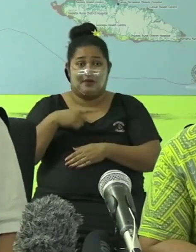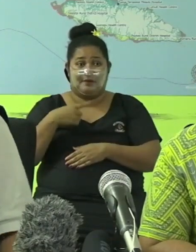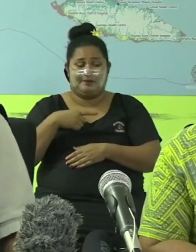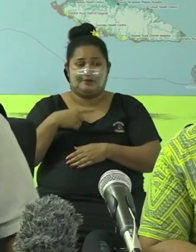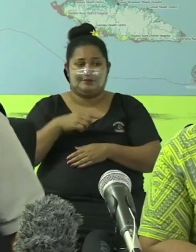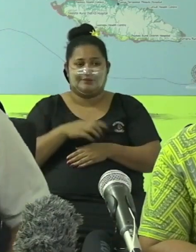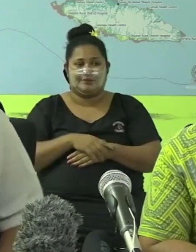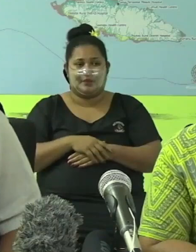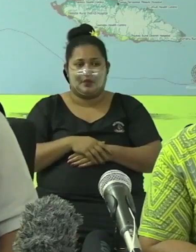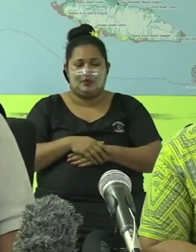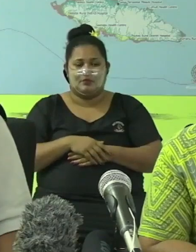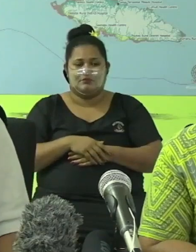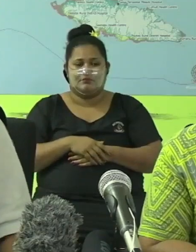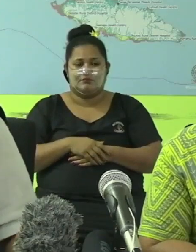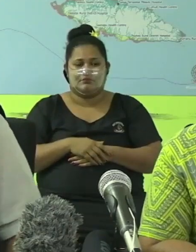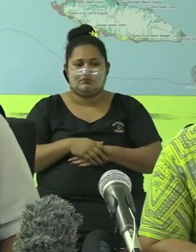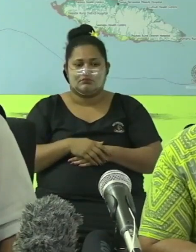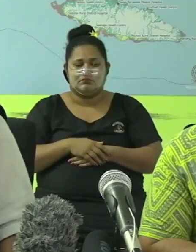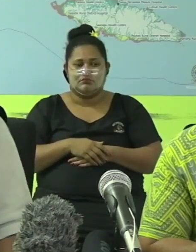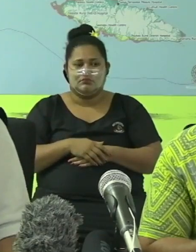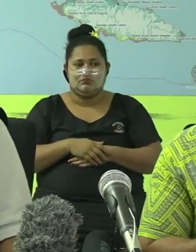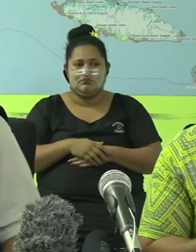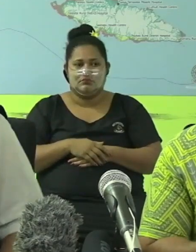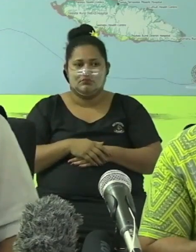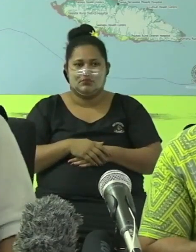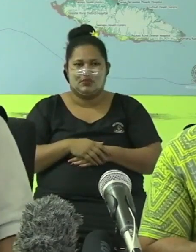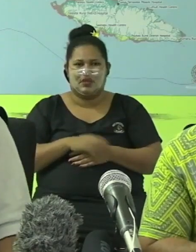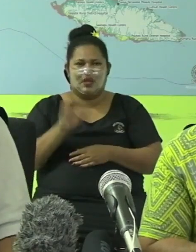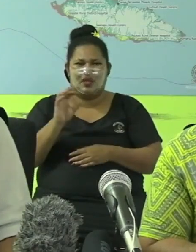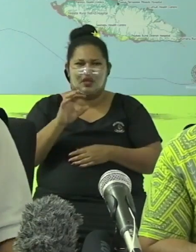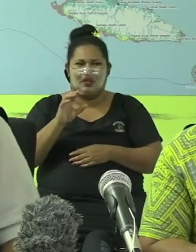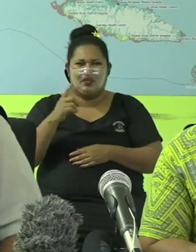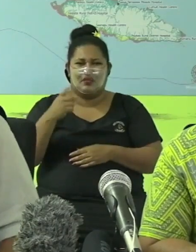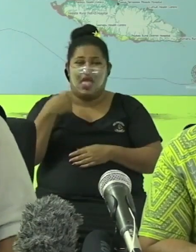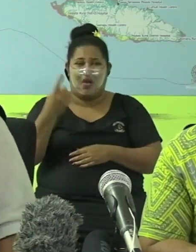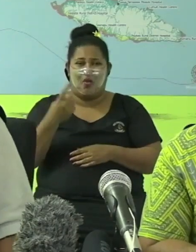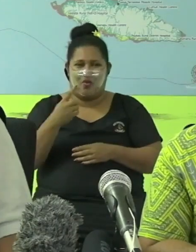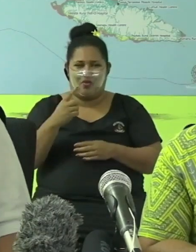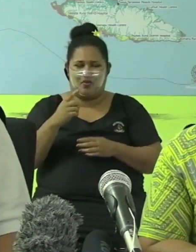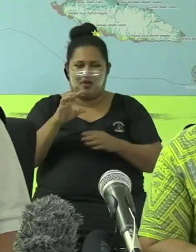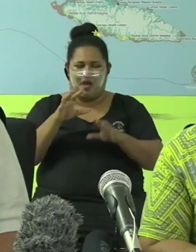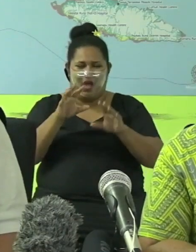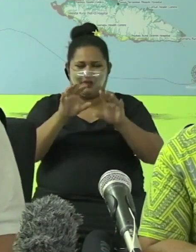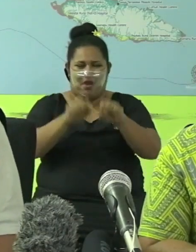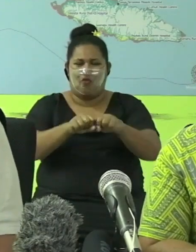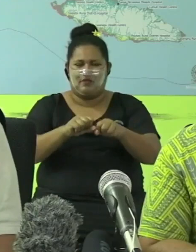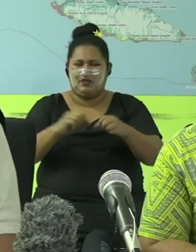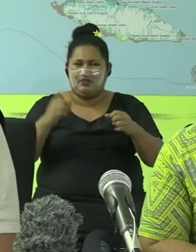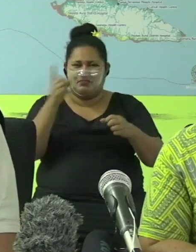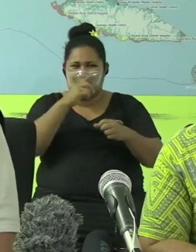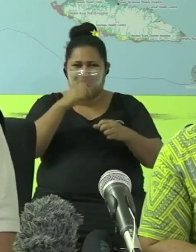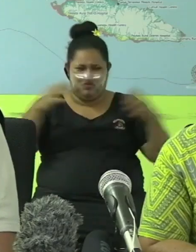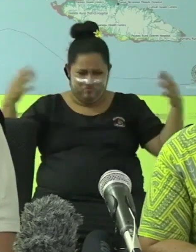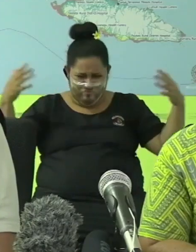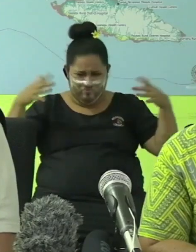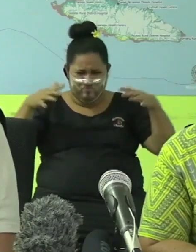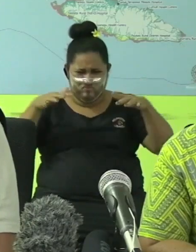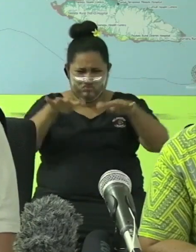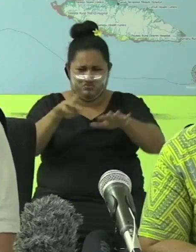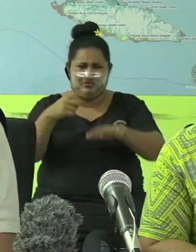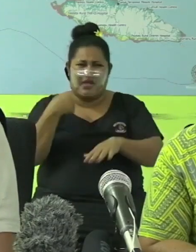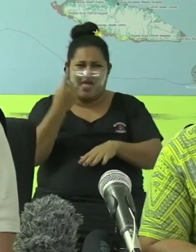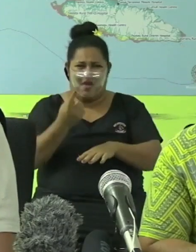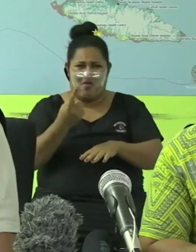atunuu ia ina ia taofiofi le so ona tumutumu i le taulaga nei ma ua iai